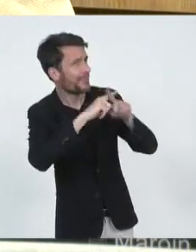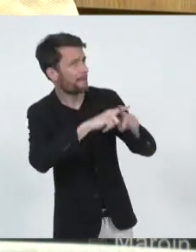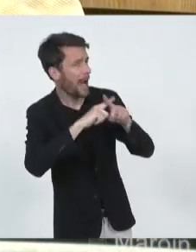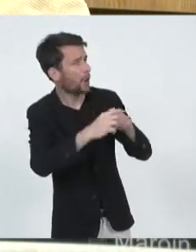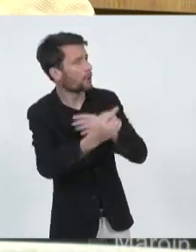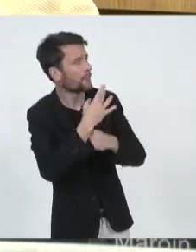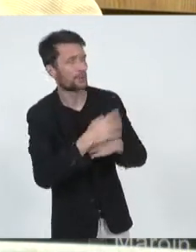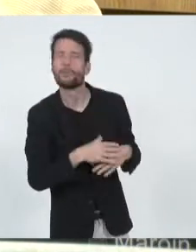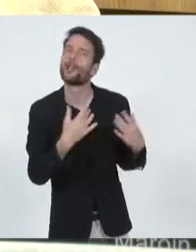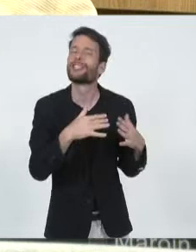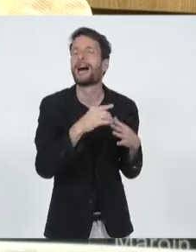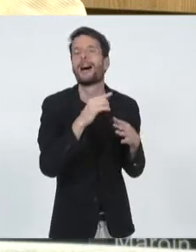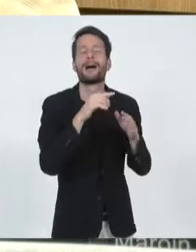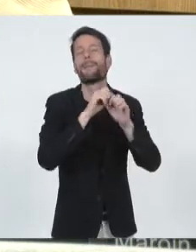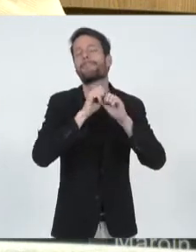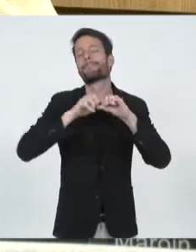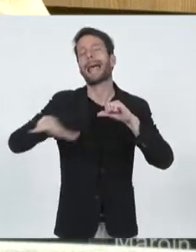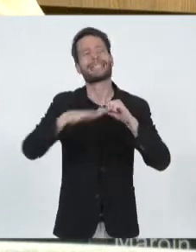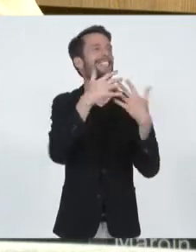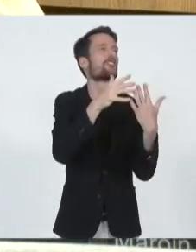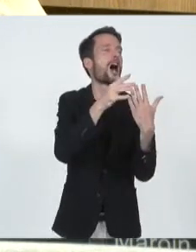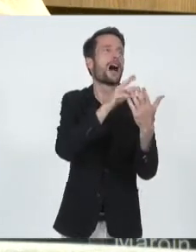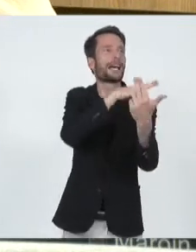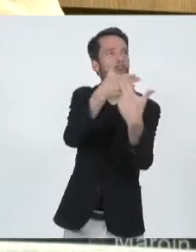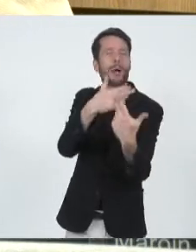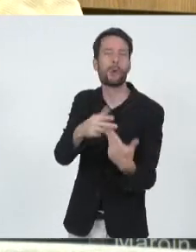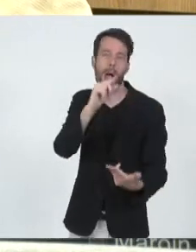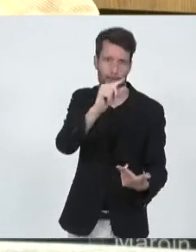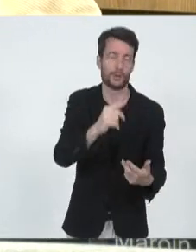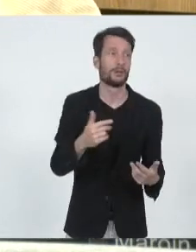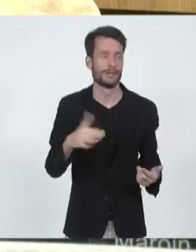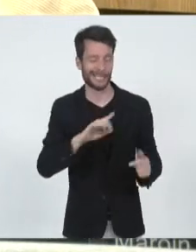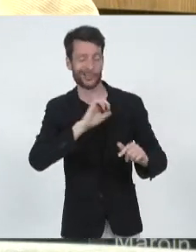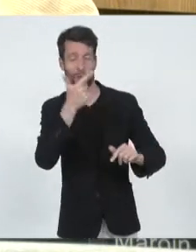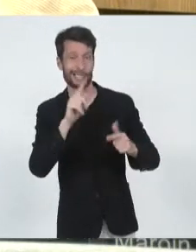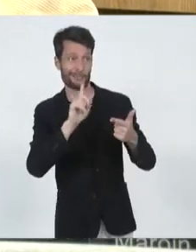donné quelques éléments de réponse dans la presse. Et la deuxième question, c'est que